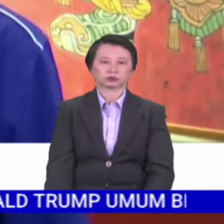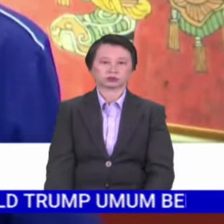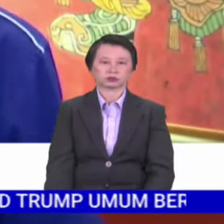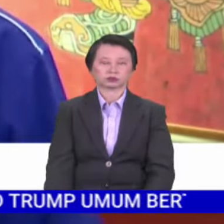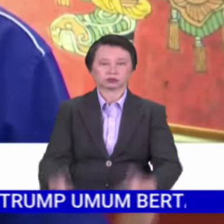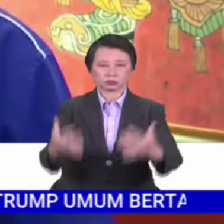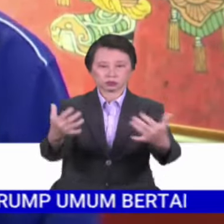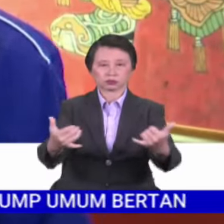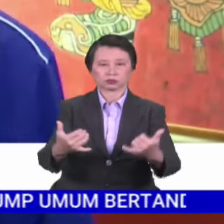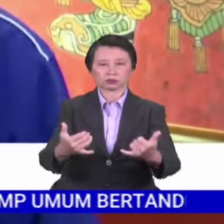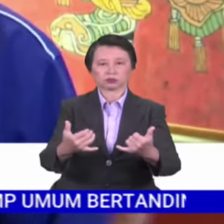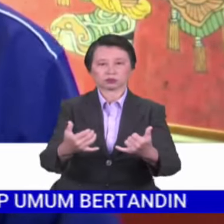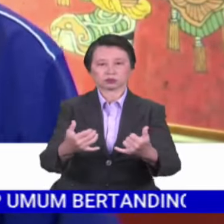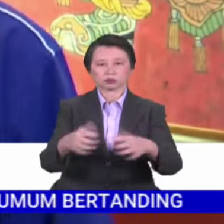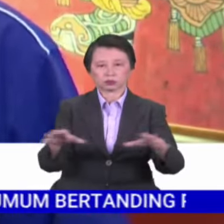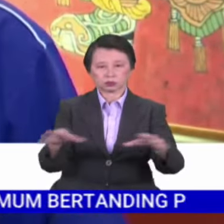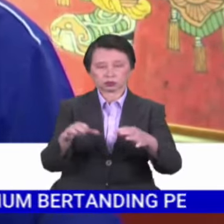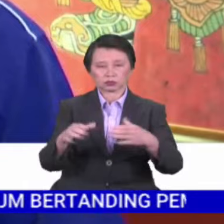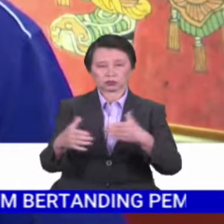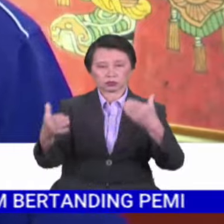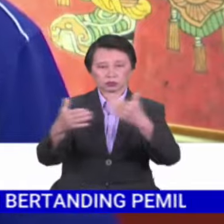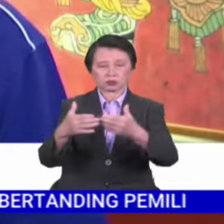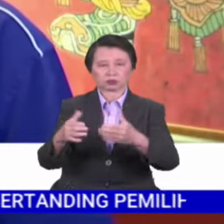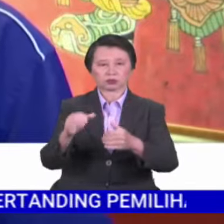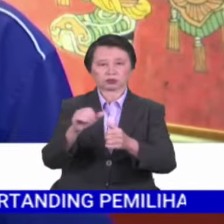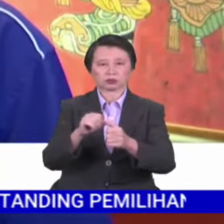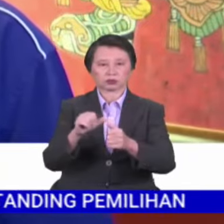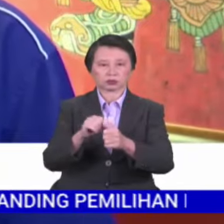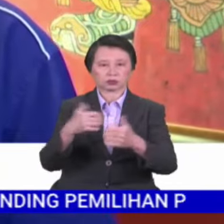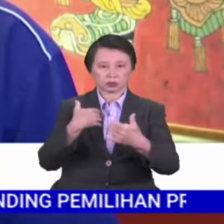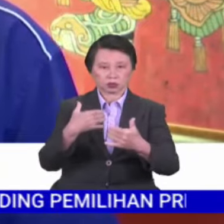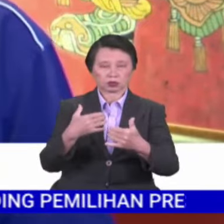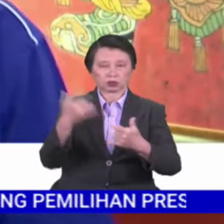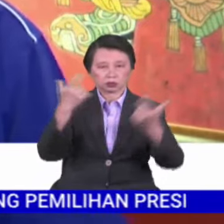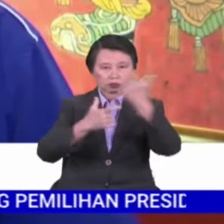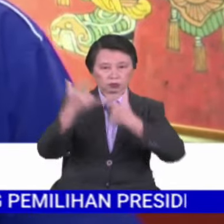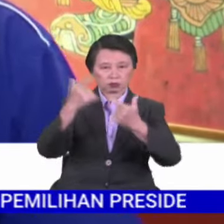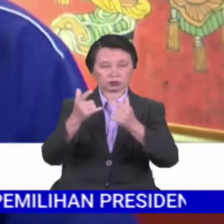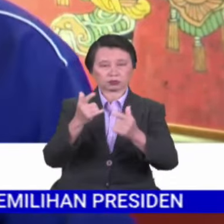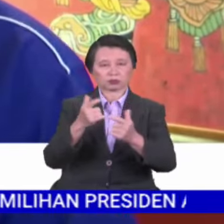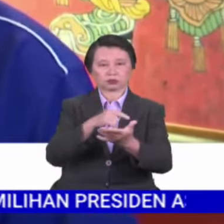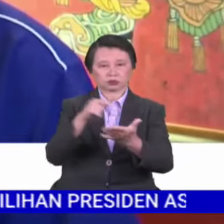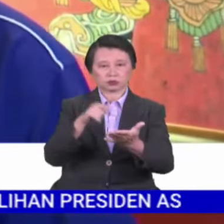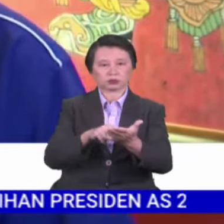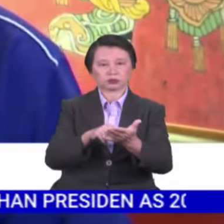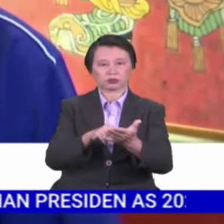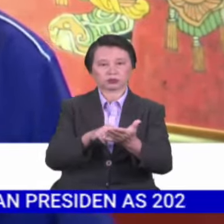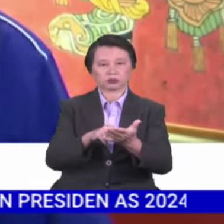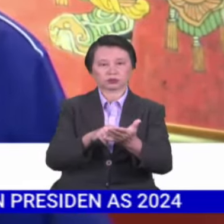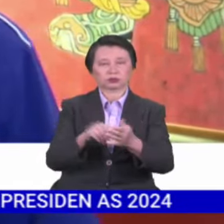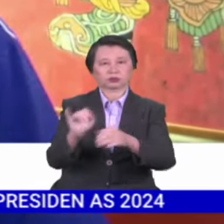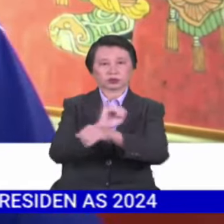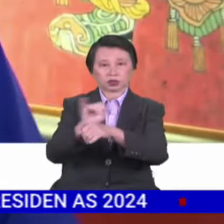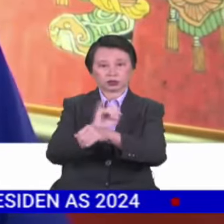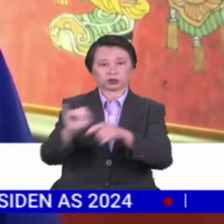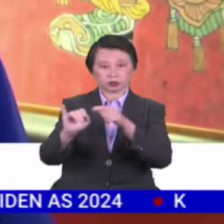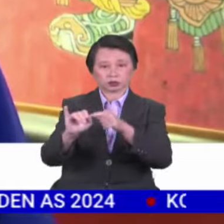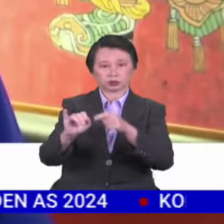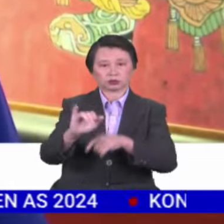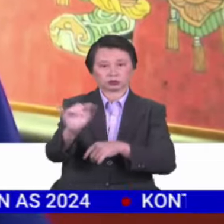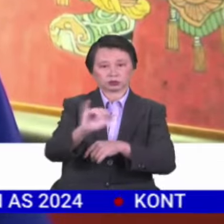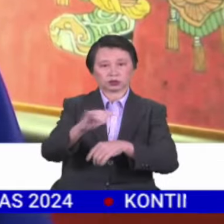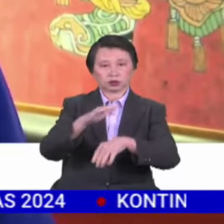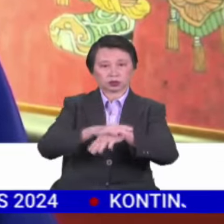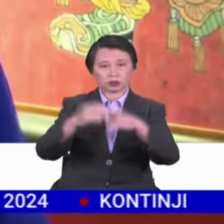Kalau kita ada bangunkan, bangkitkan, kita punya industri perancungan di sini, berarti sub industri itu, seperti hotel